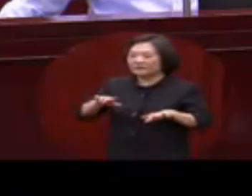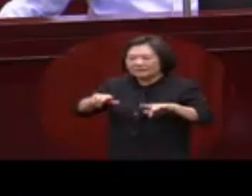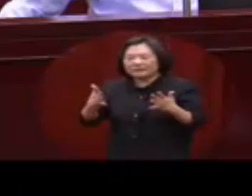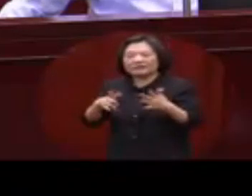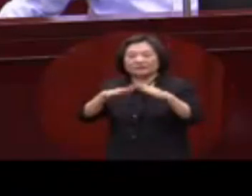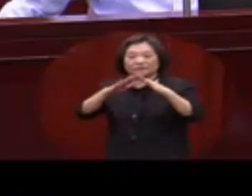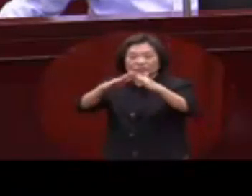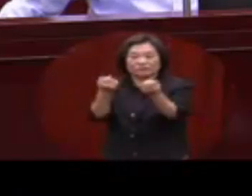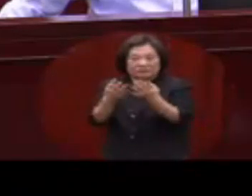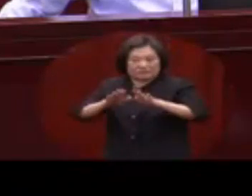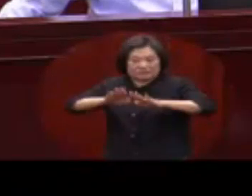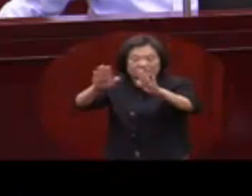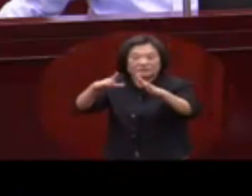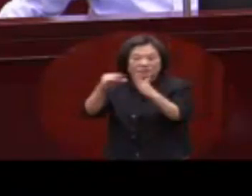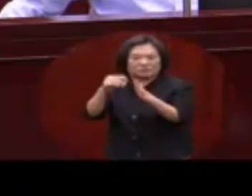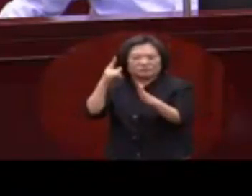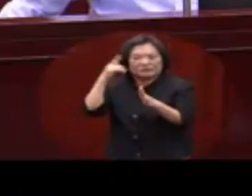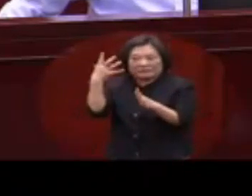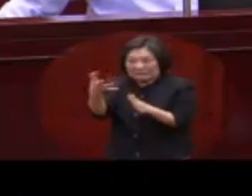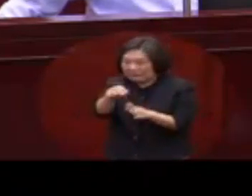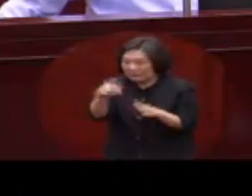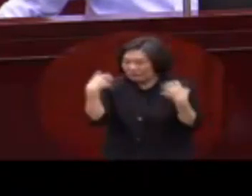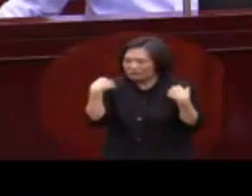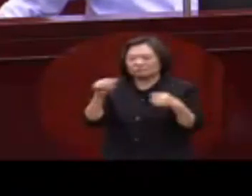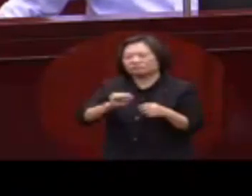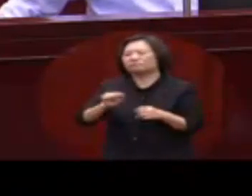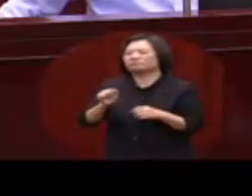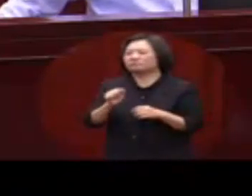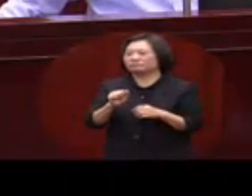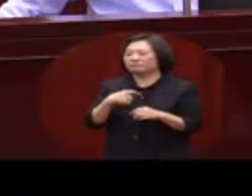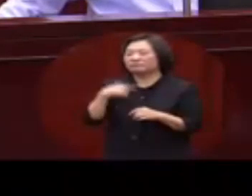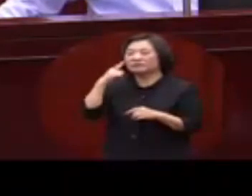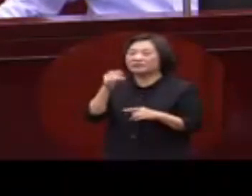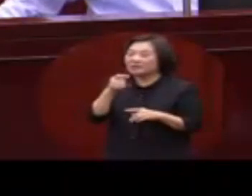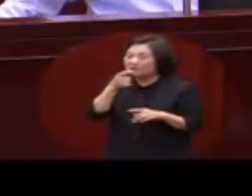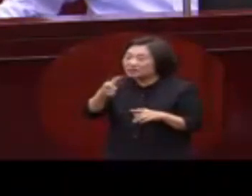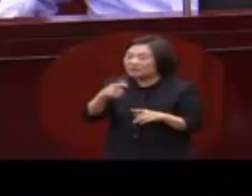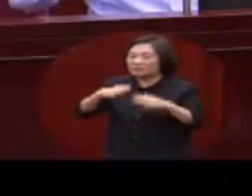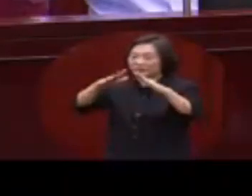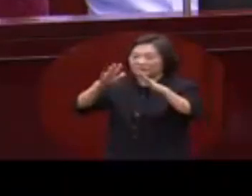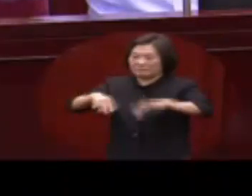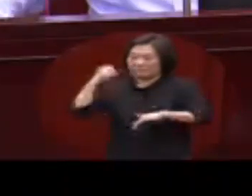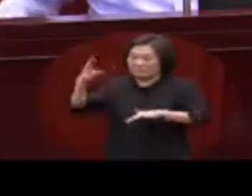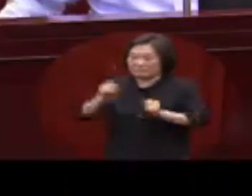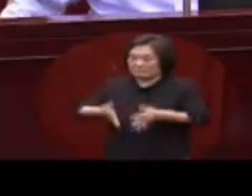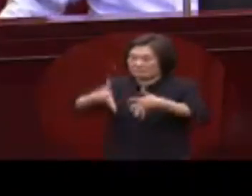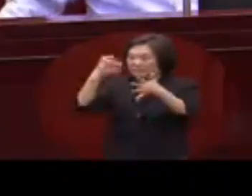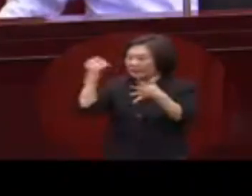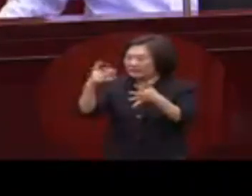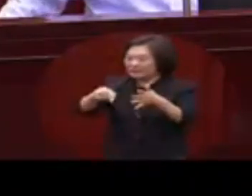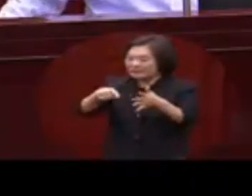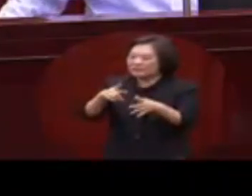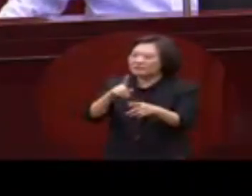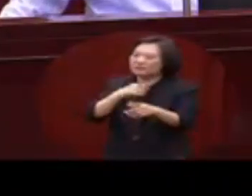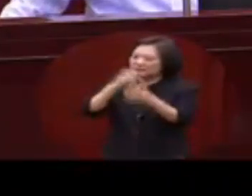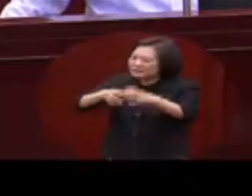做全部的公办都更，所以我们要如何用都更中心你在委外的方式来扩充那个能量，这我们正在